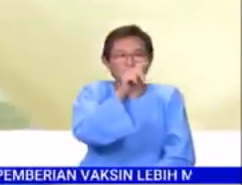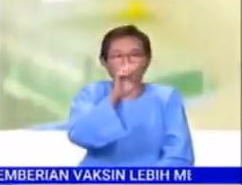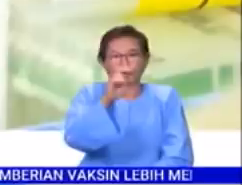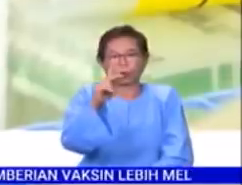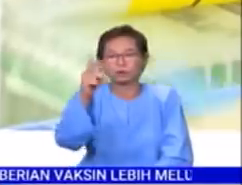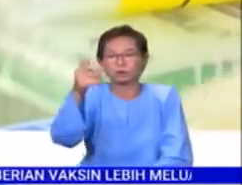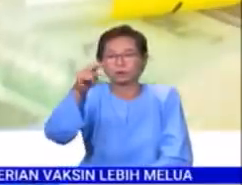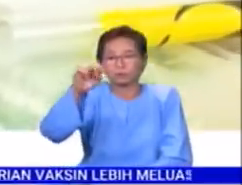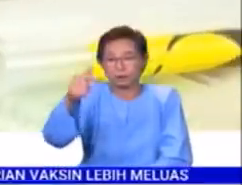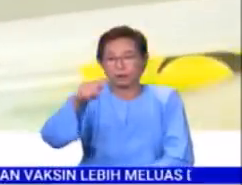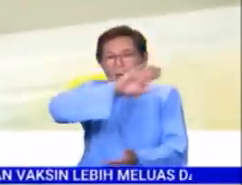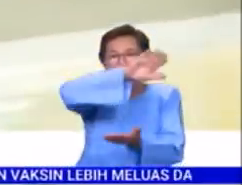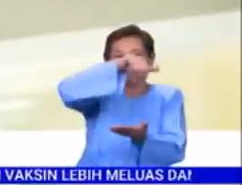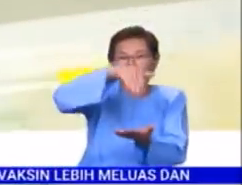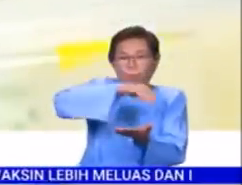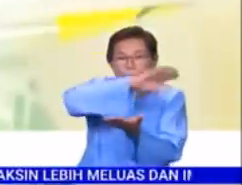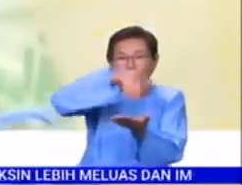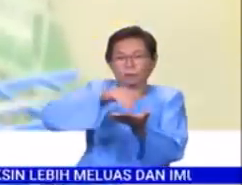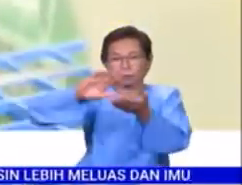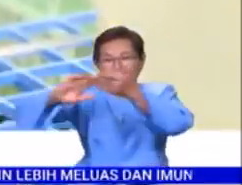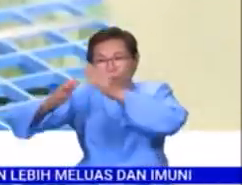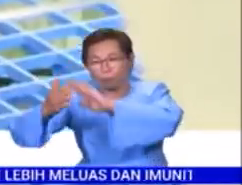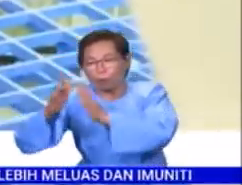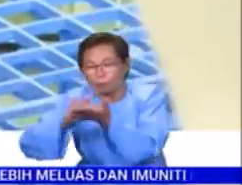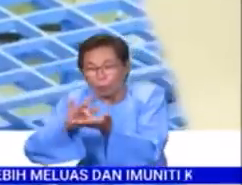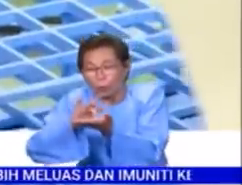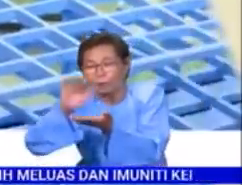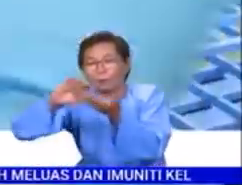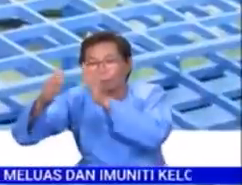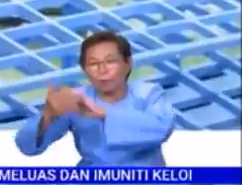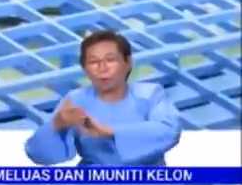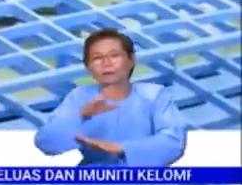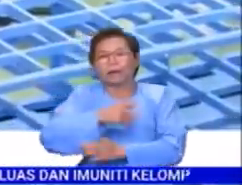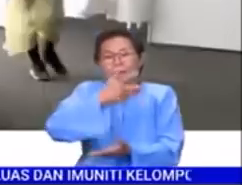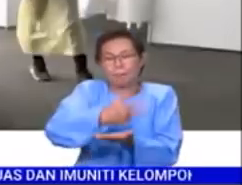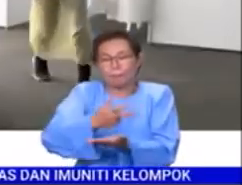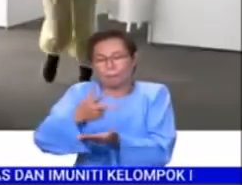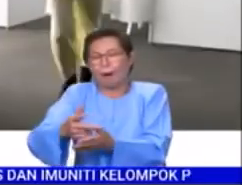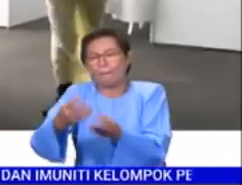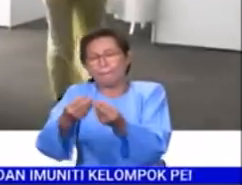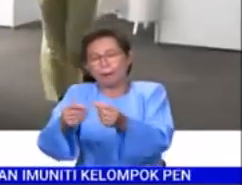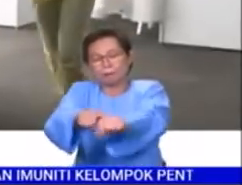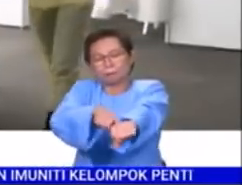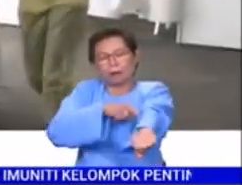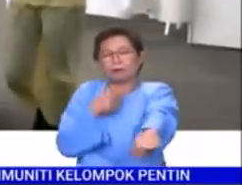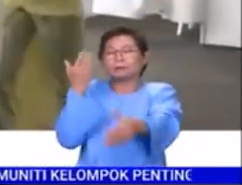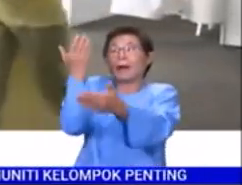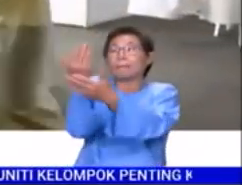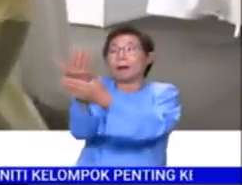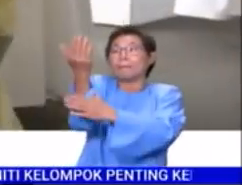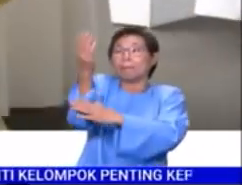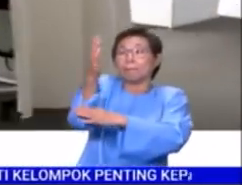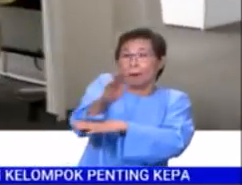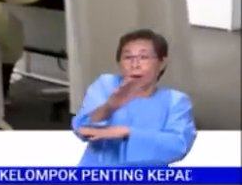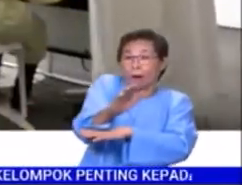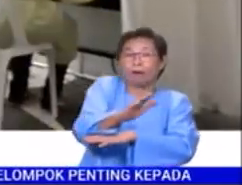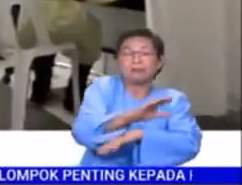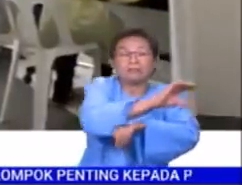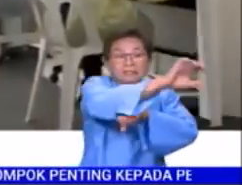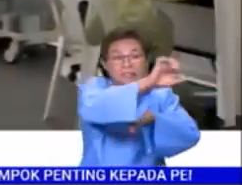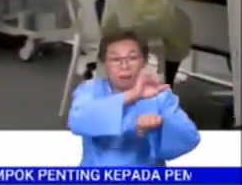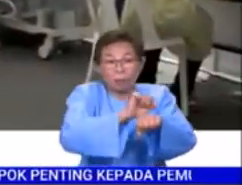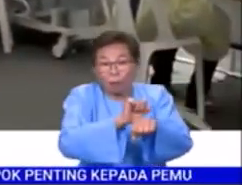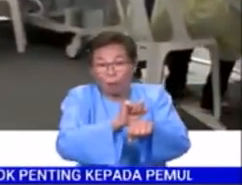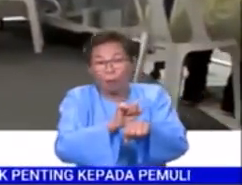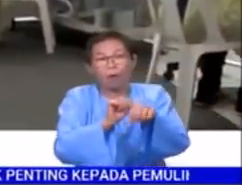Pusat Rawatan Komuniti Tuas Selatan dan Terminal Pasir Panjang. Sehingga tengah hari semalam, kes di Singapura